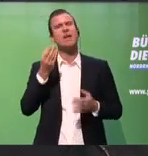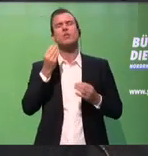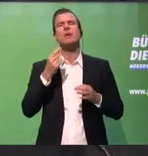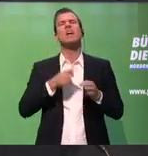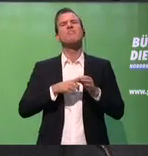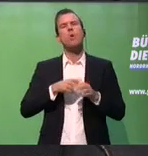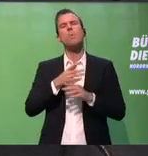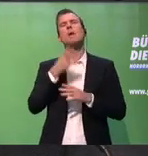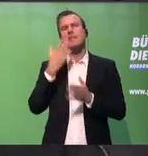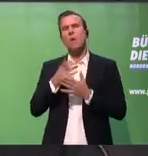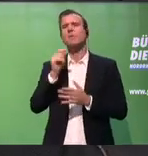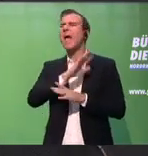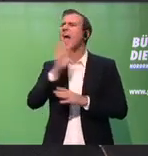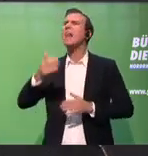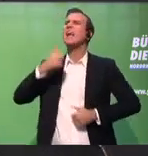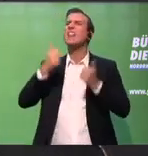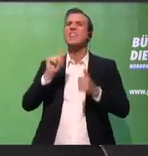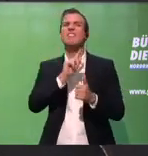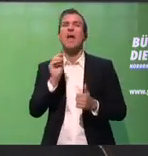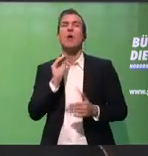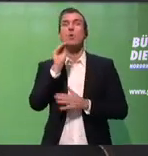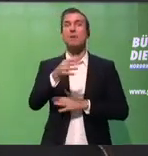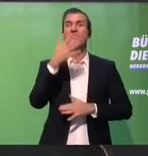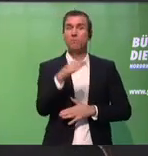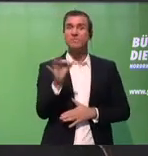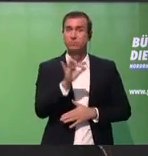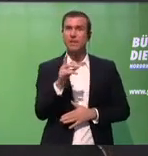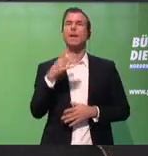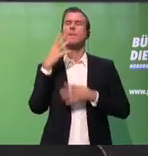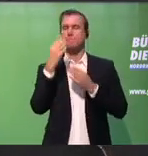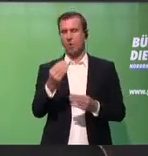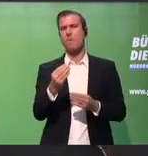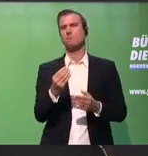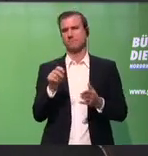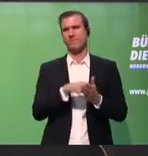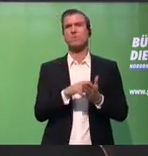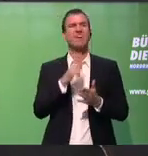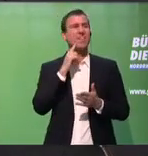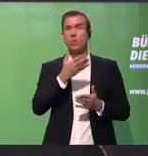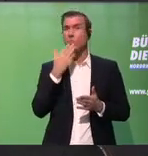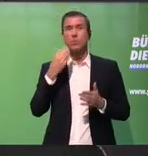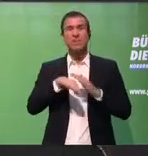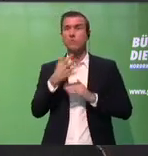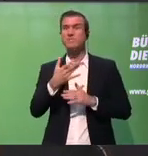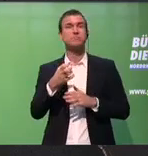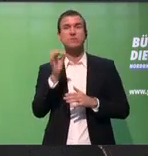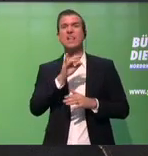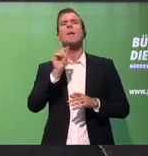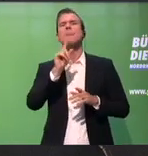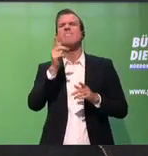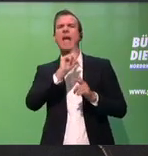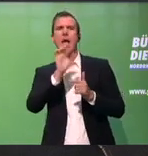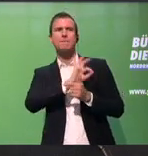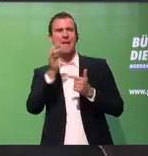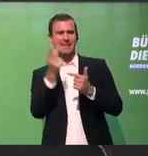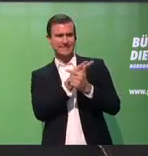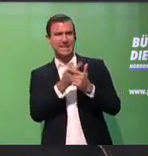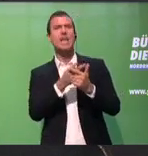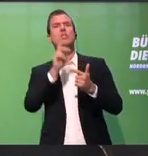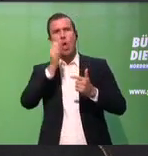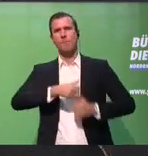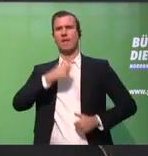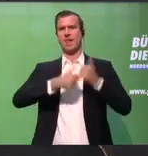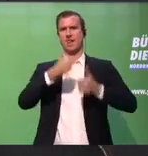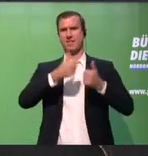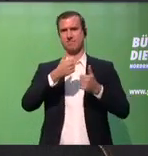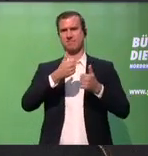alle Kandidatinnen und Kandidaten, die dann über 50% haben, haben das Quorum. Wenn nicht, gibt es einen zweiten Wahlgang, wo die beiden Bestplatzierten kandidieren dürfen.